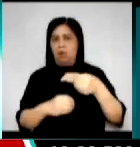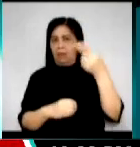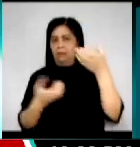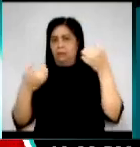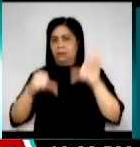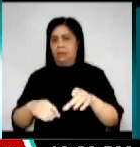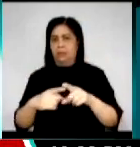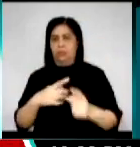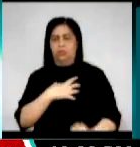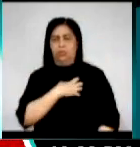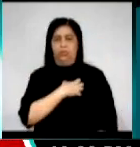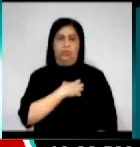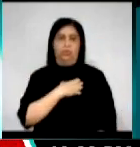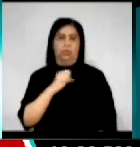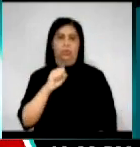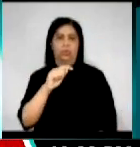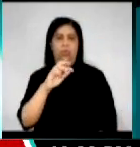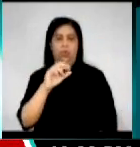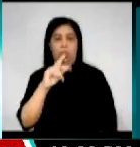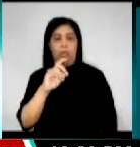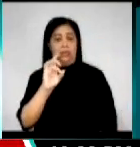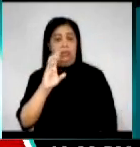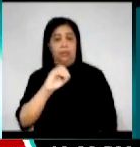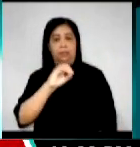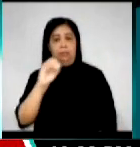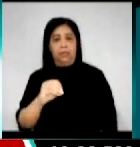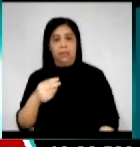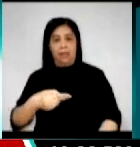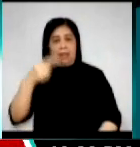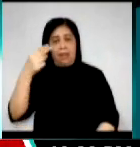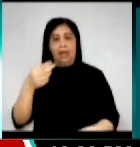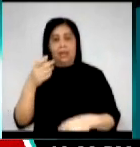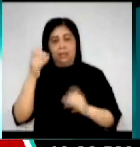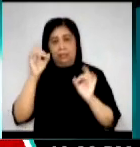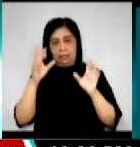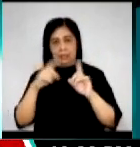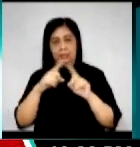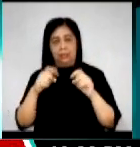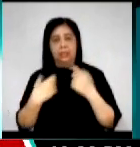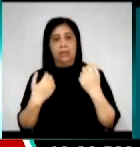stroke at 17% higher risk sa pagkamatay sa ischemic